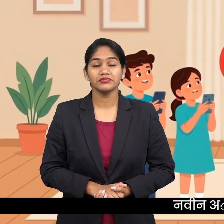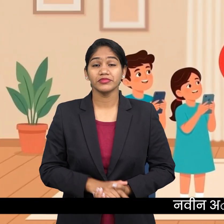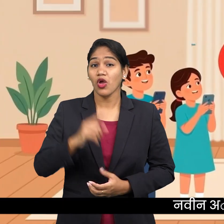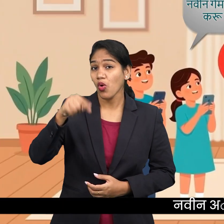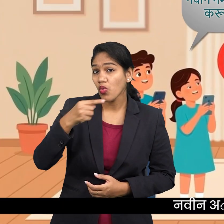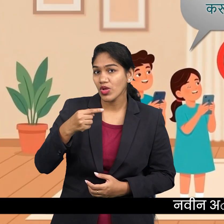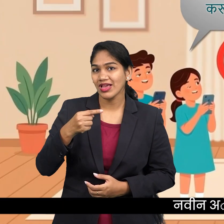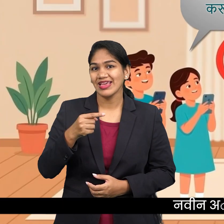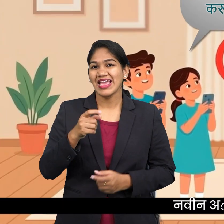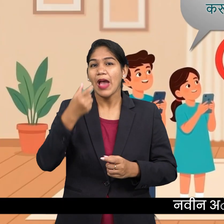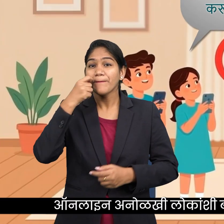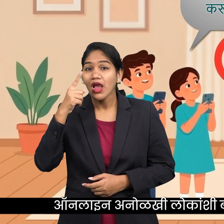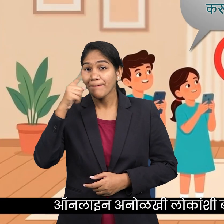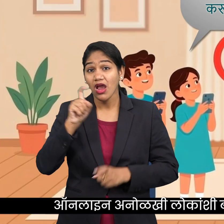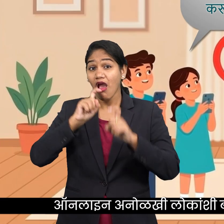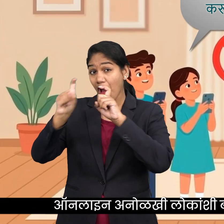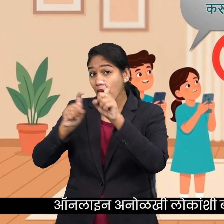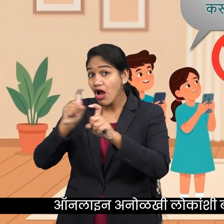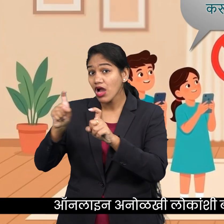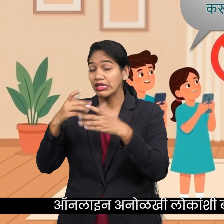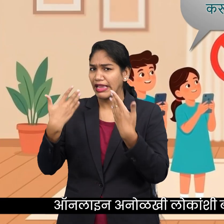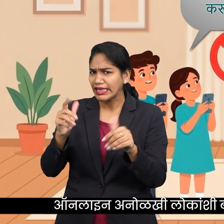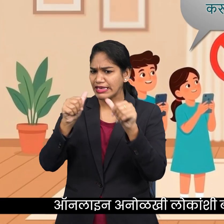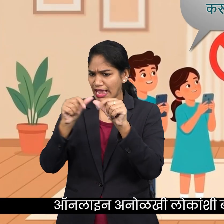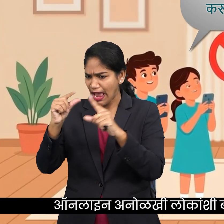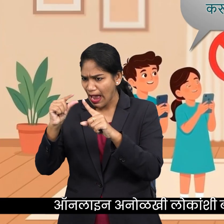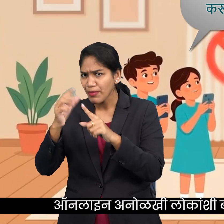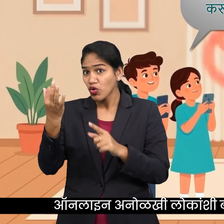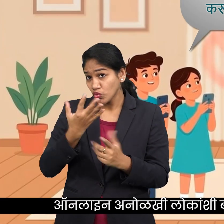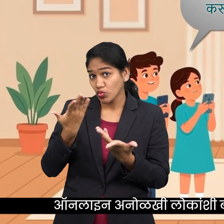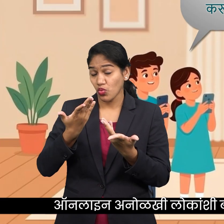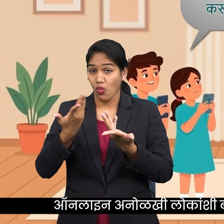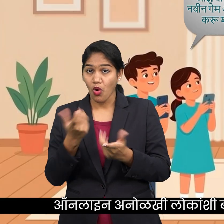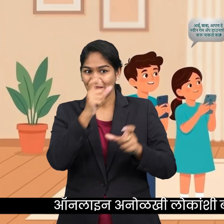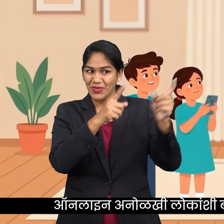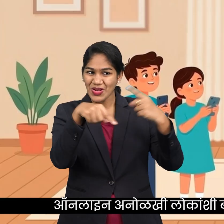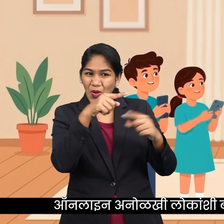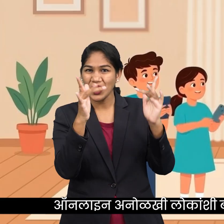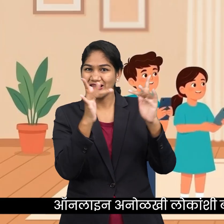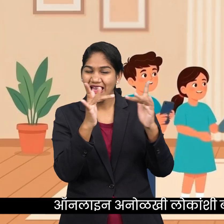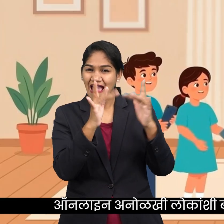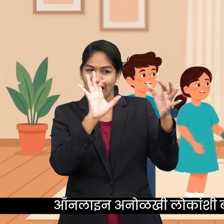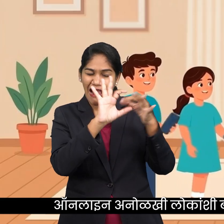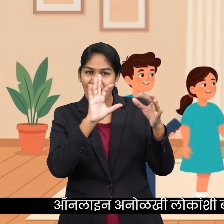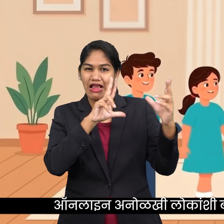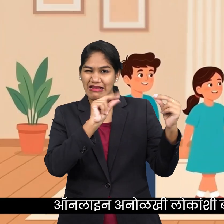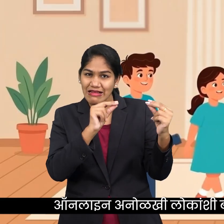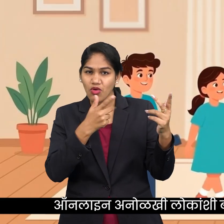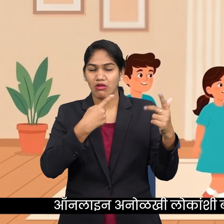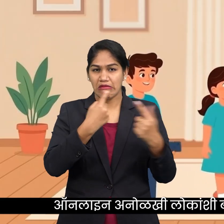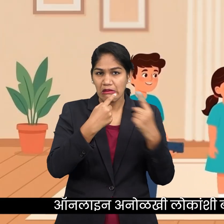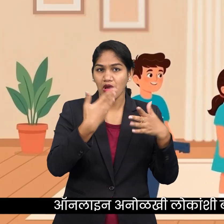नवीन ॲप वापरण्यापूर्वी किंवा ऑनलाईन अनोळखी लोकांशी बोलण्यापूर्वी नेहमी तुमच्या पालकांना विचारा.